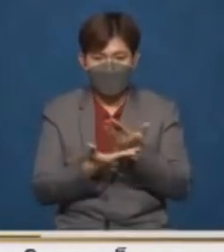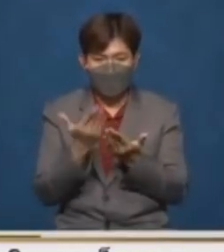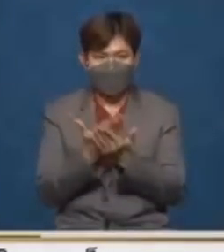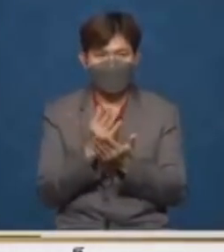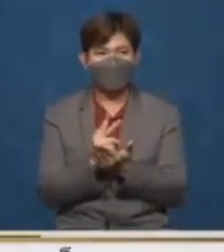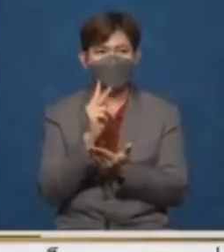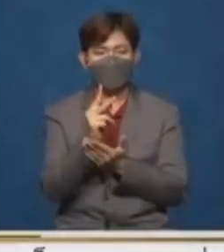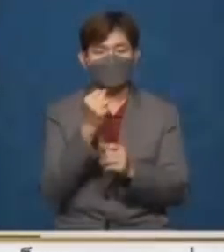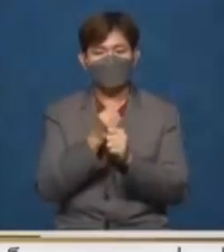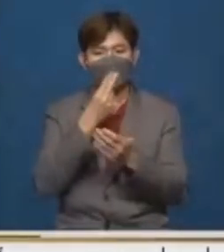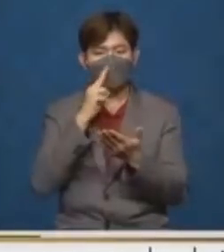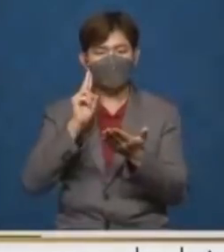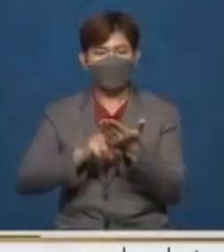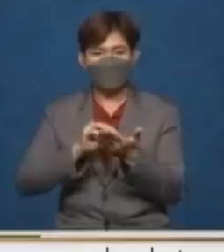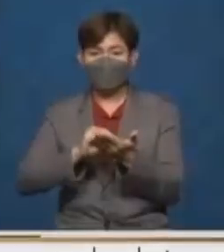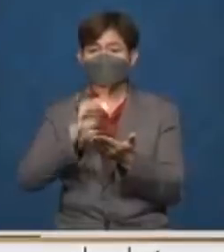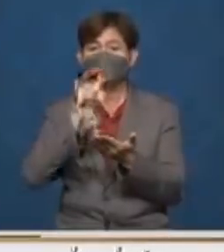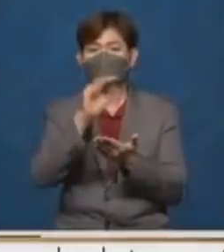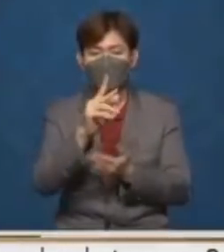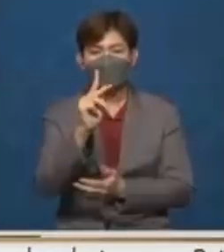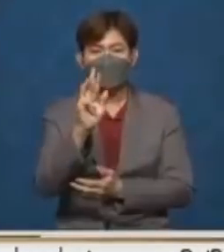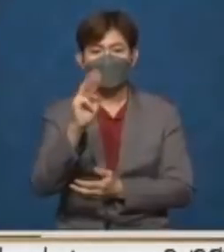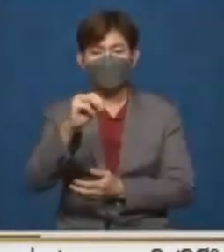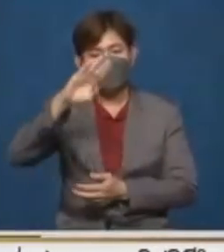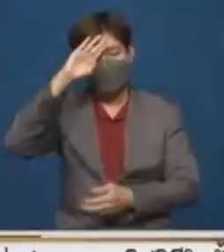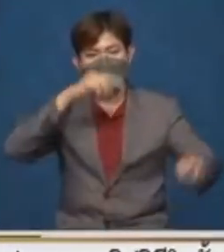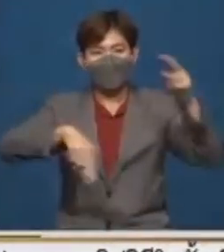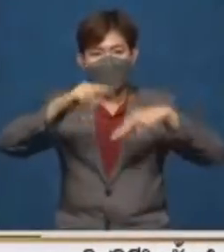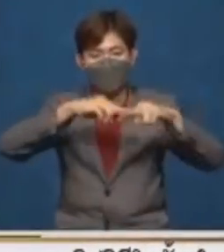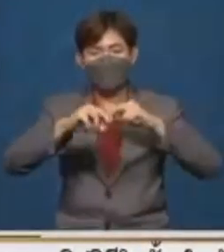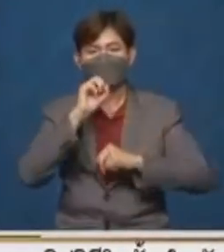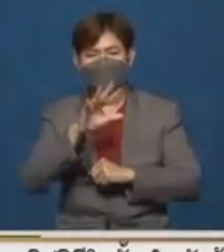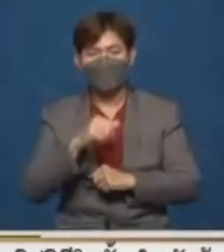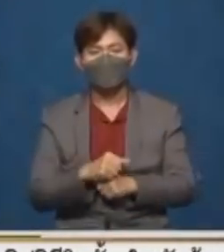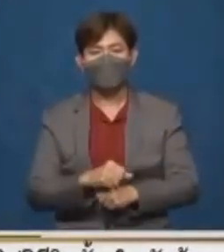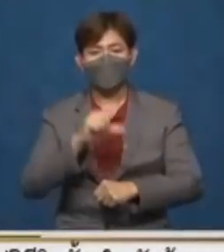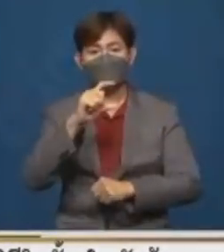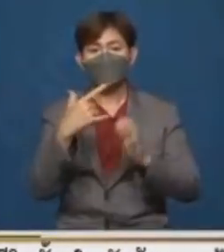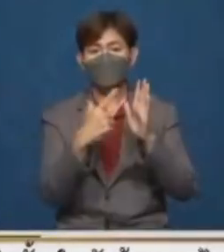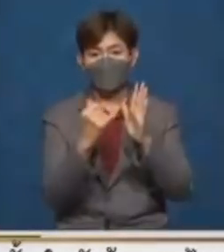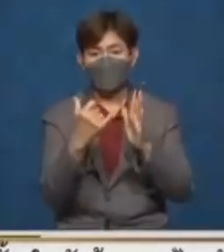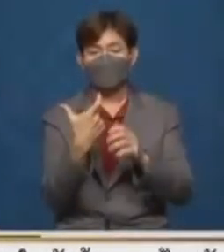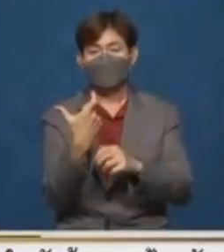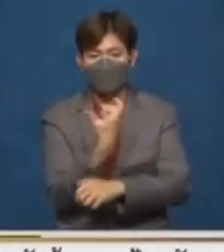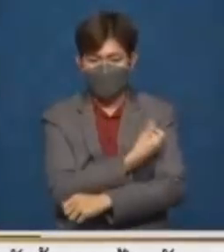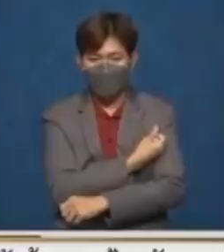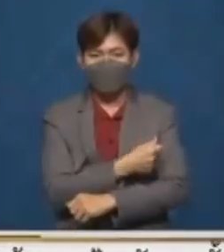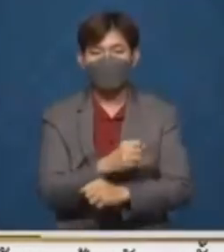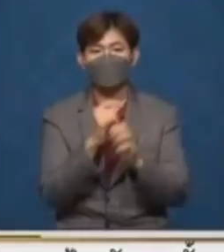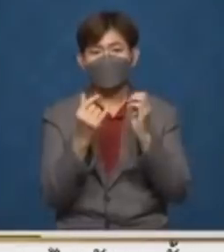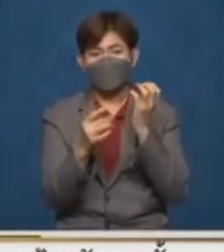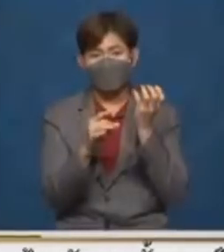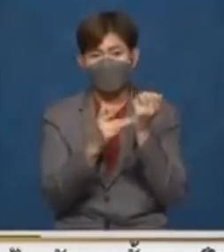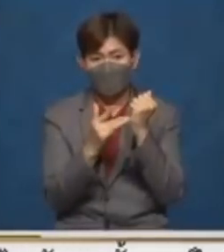ได้ทำหนึ่สือถึงกลมคบคุมโลกบอกให้ซือวัคซีนที่ใช้เทคโโยี ที่ปองการการตดเชื้อกายพันที่ส